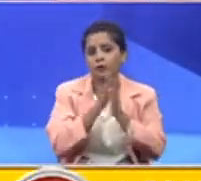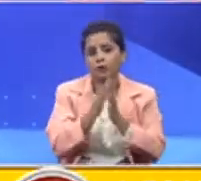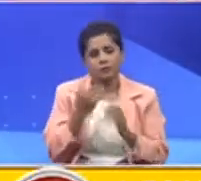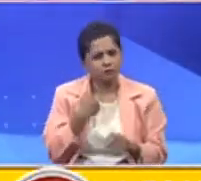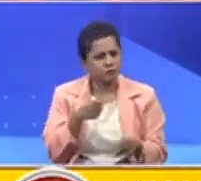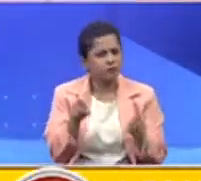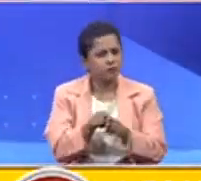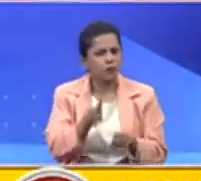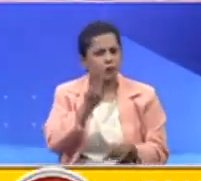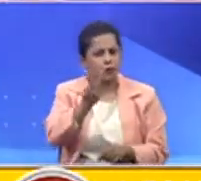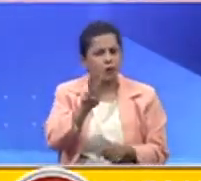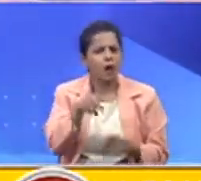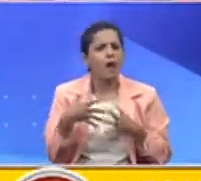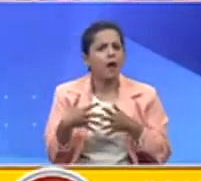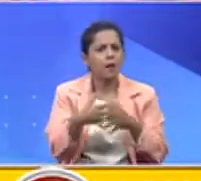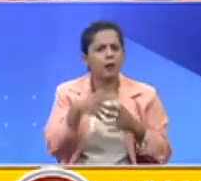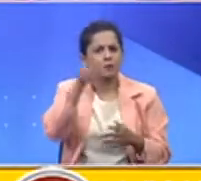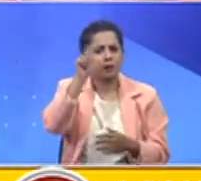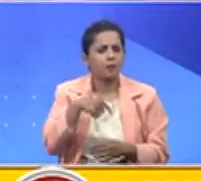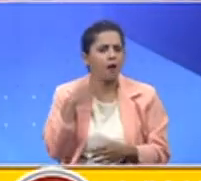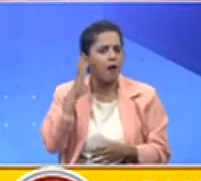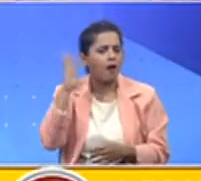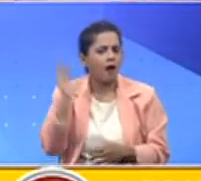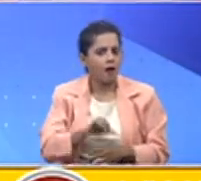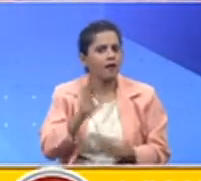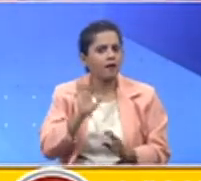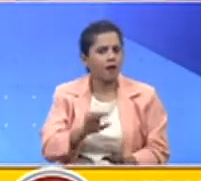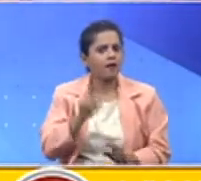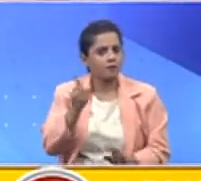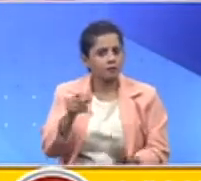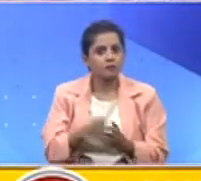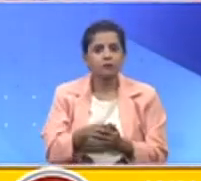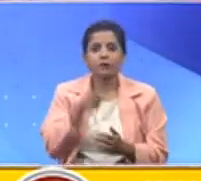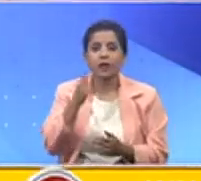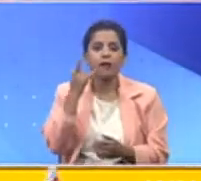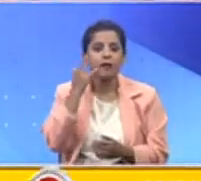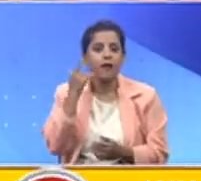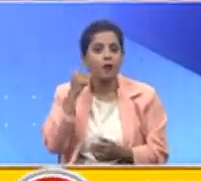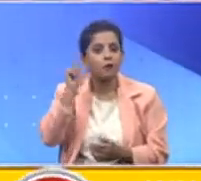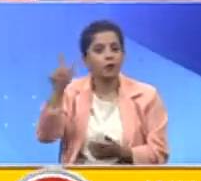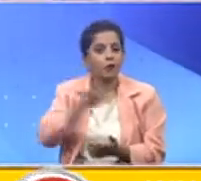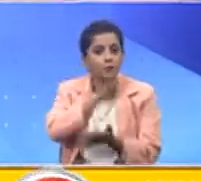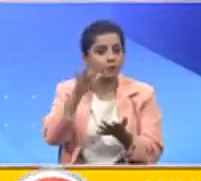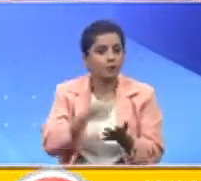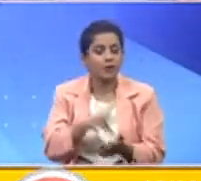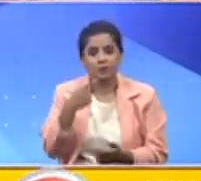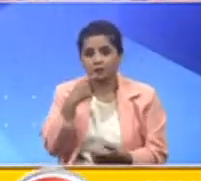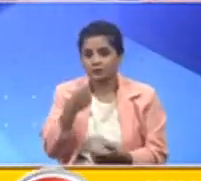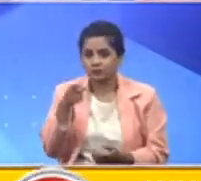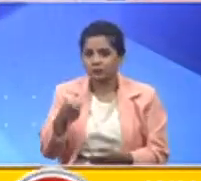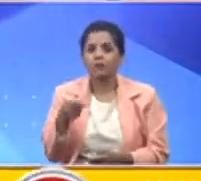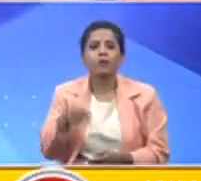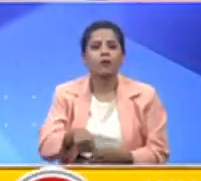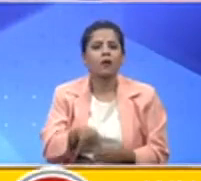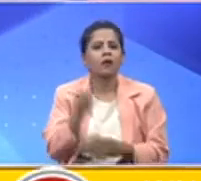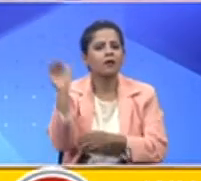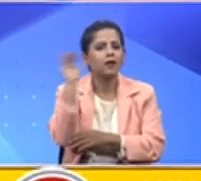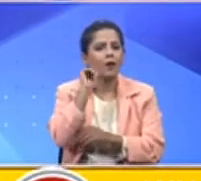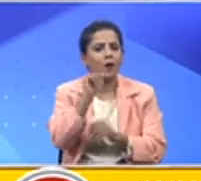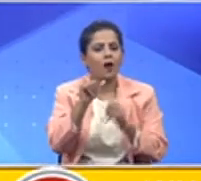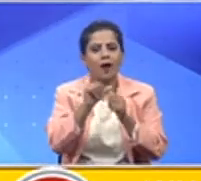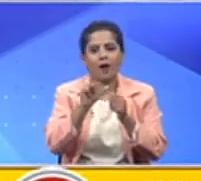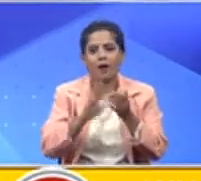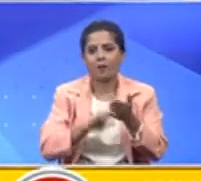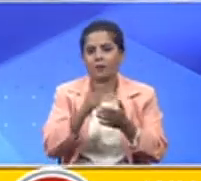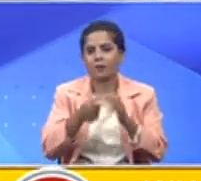ऐसे ही दो अमेरिकन दोस्तों के बारे में पता चला है, जो कैलिफोनिया से यहां अमरनात यात्रा करने